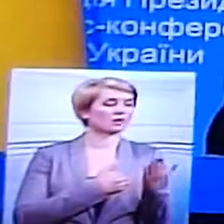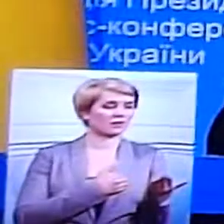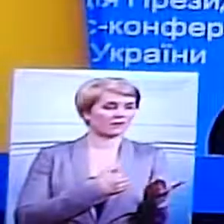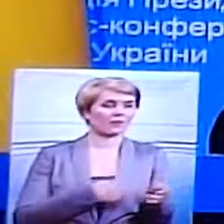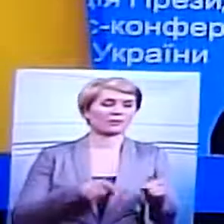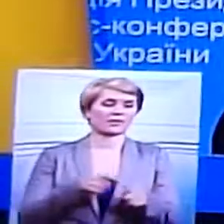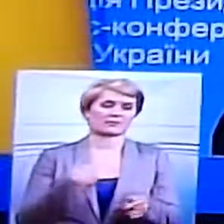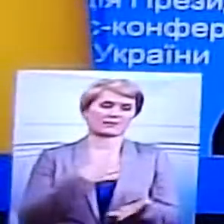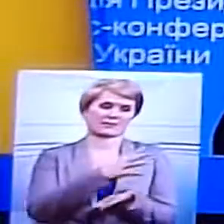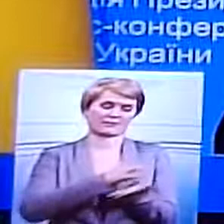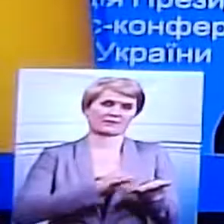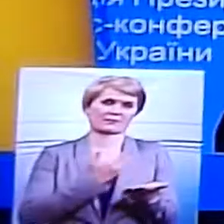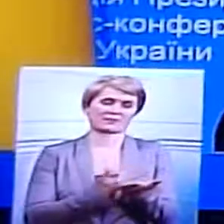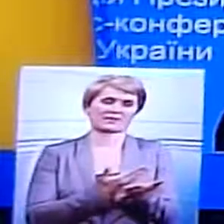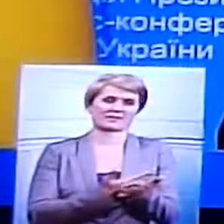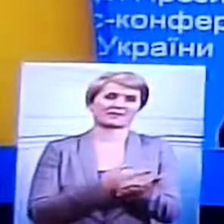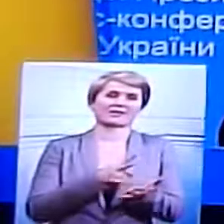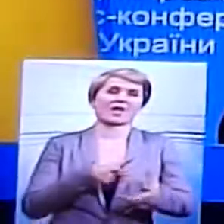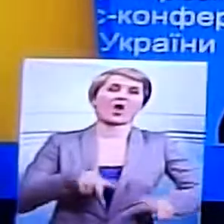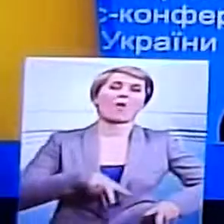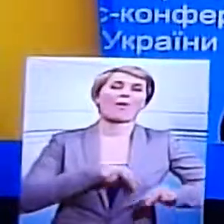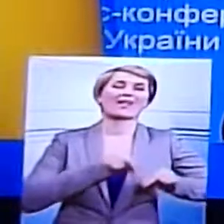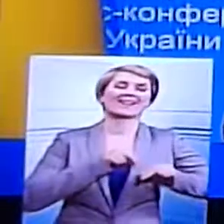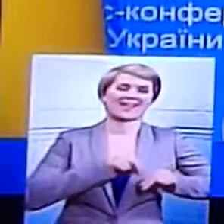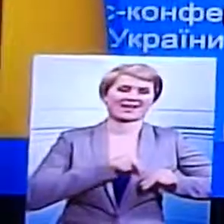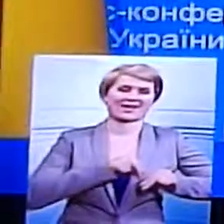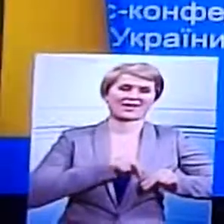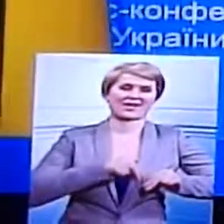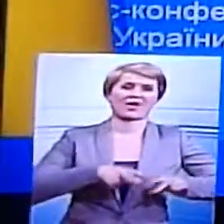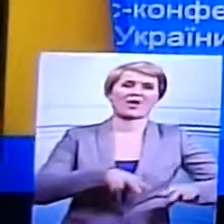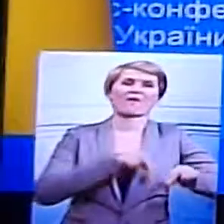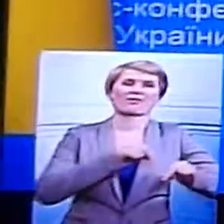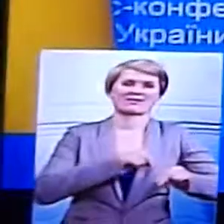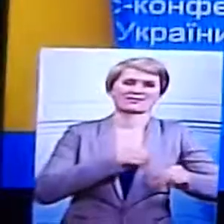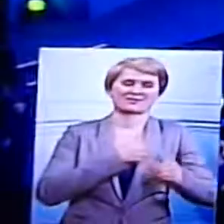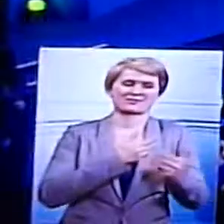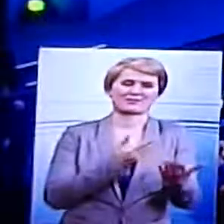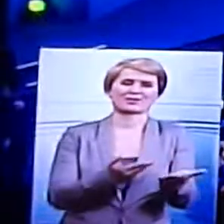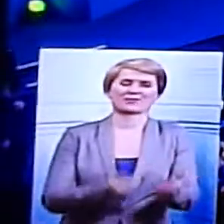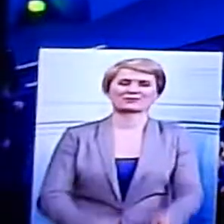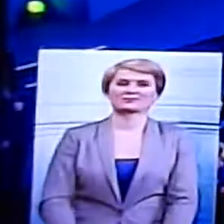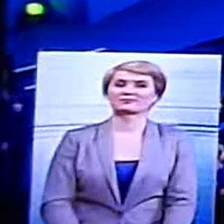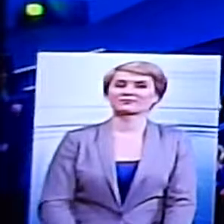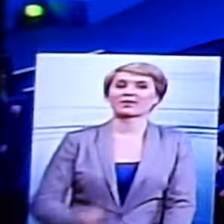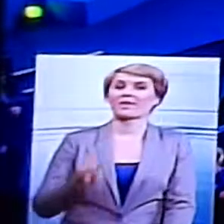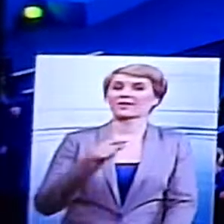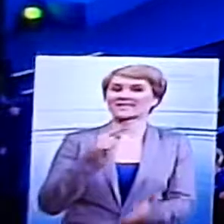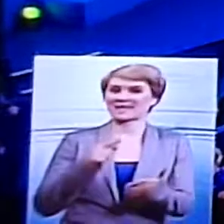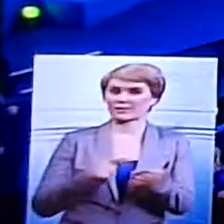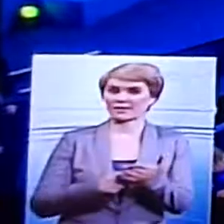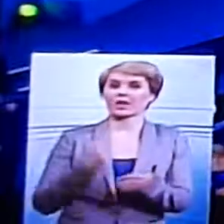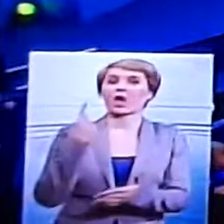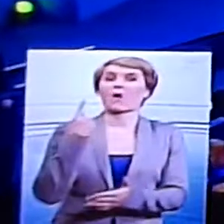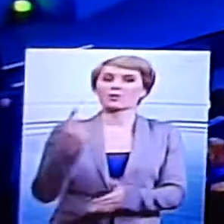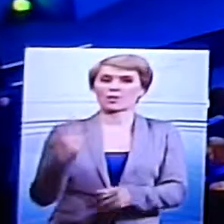з мене приклад. Як колега. Колега колезі бажаю. Я нагадаю, одне запитання від одного засобу